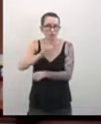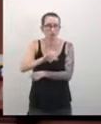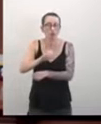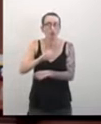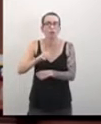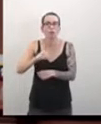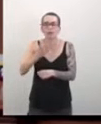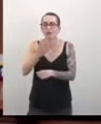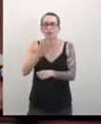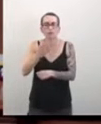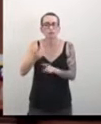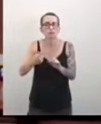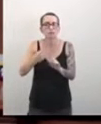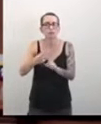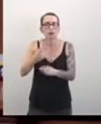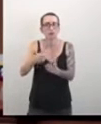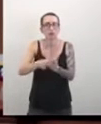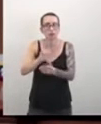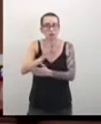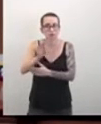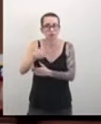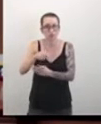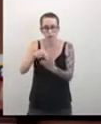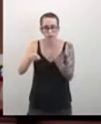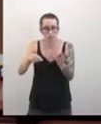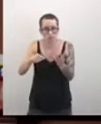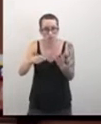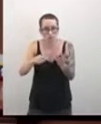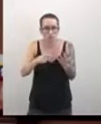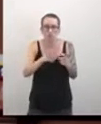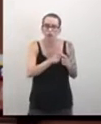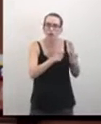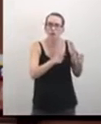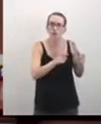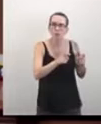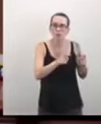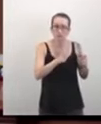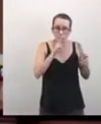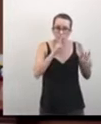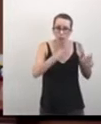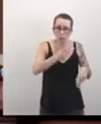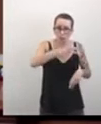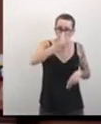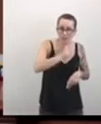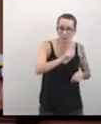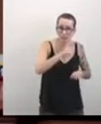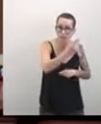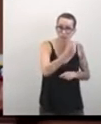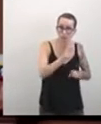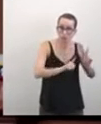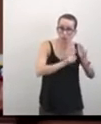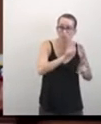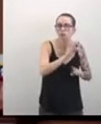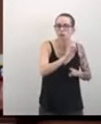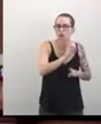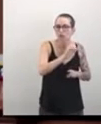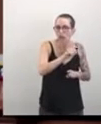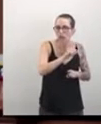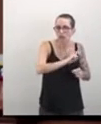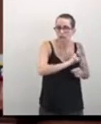principales banques françaises demeurent supérieures aux entreprises les plus polluantes du CAC 40, telles que Total